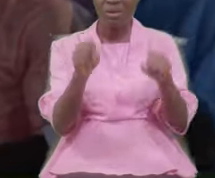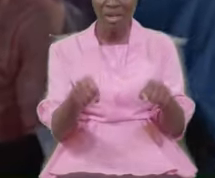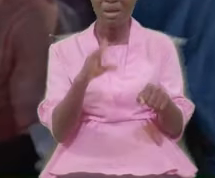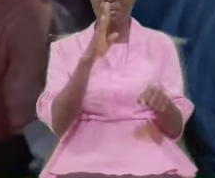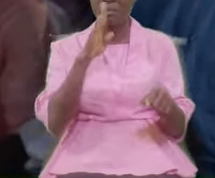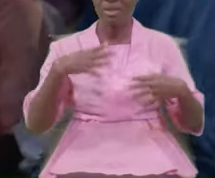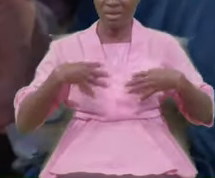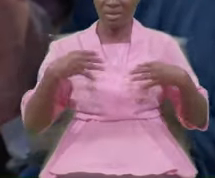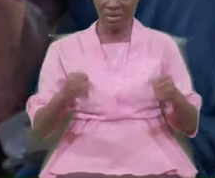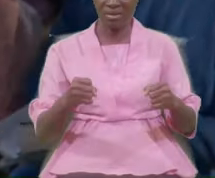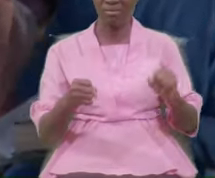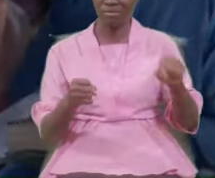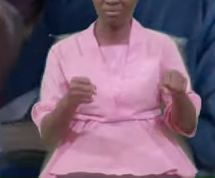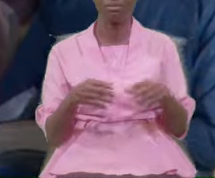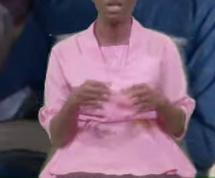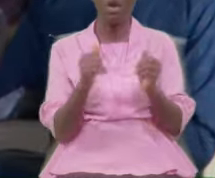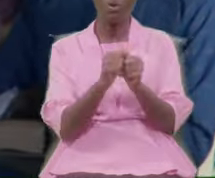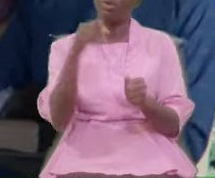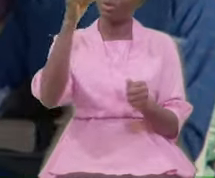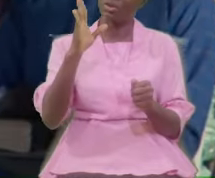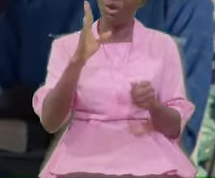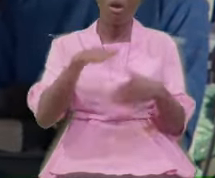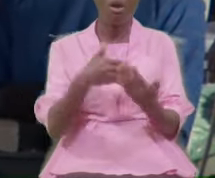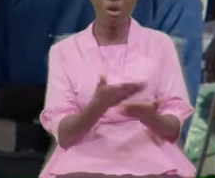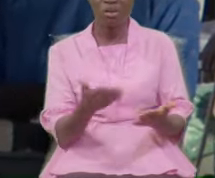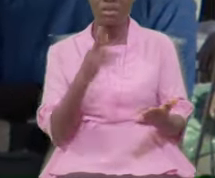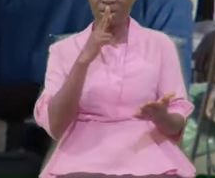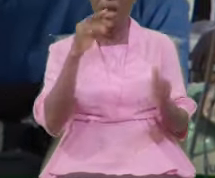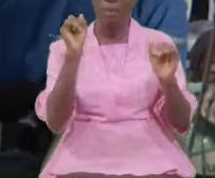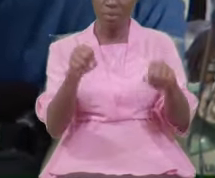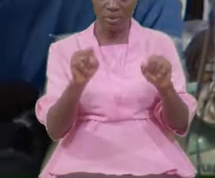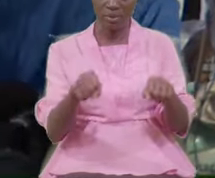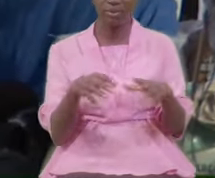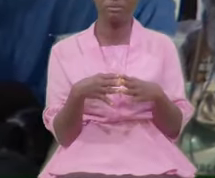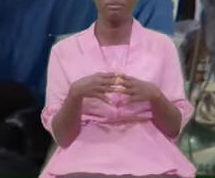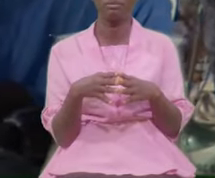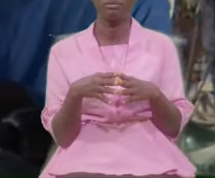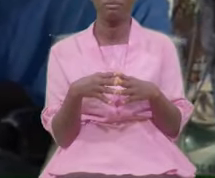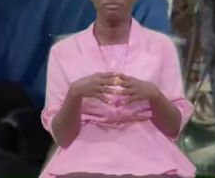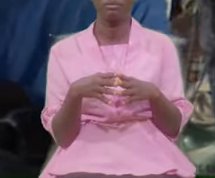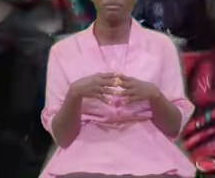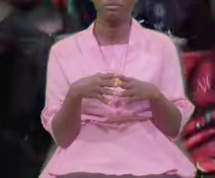mamaayo with Allan sa Diyos ang tangang